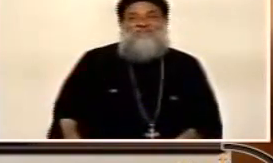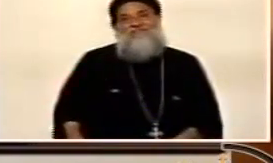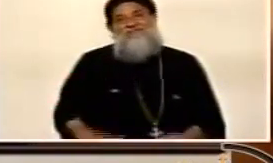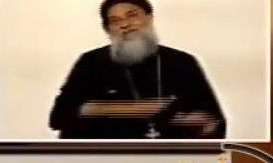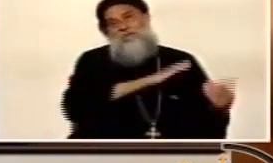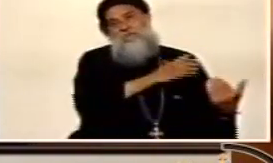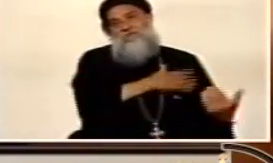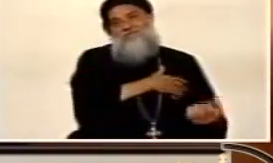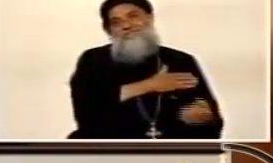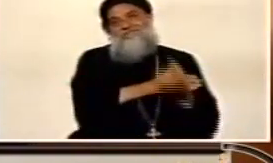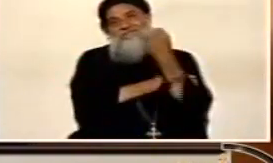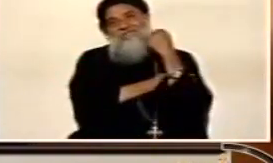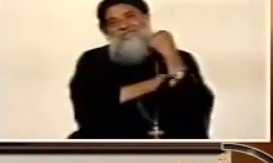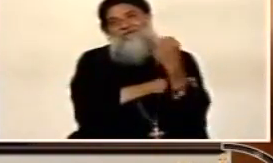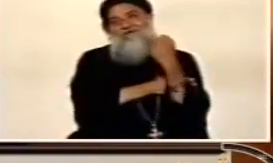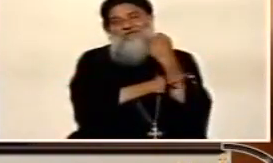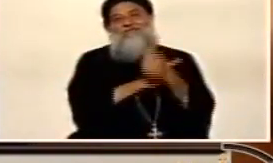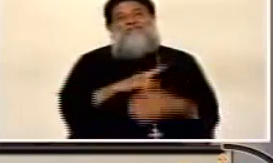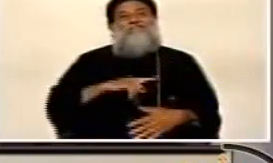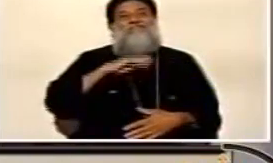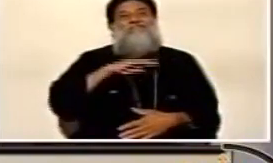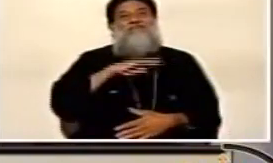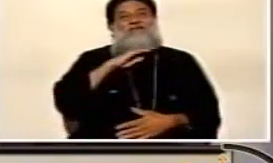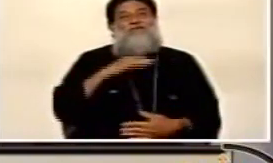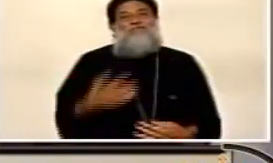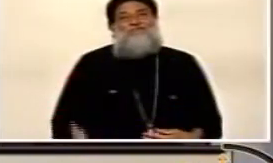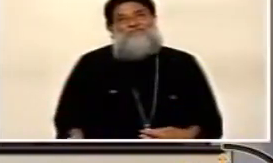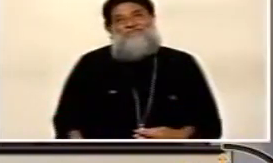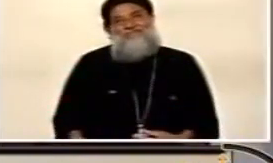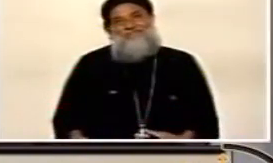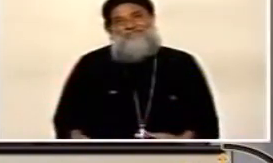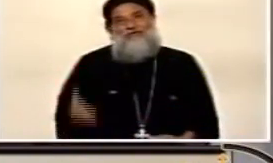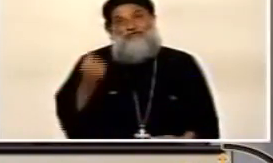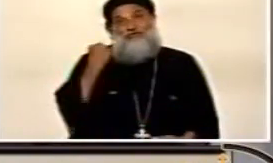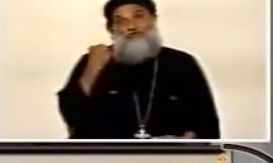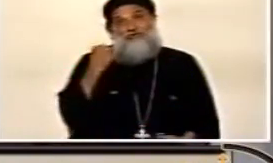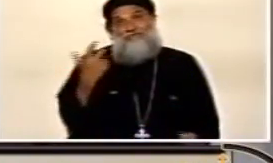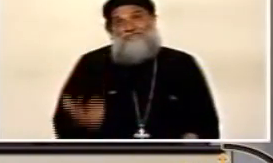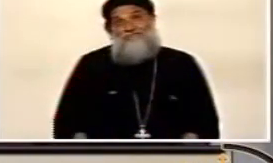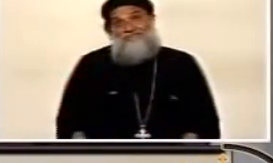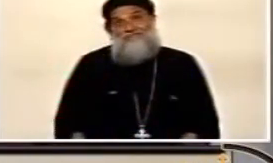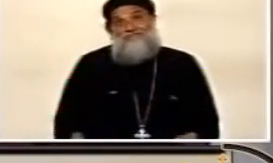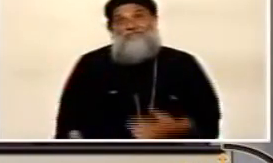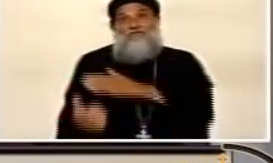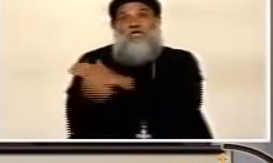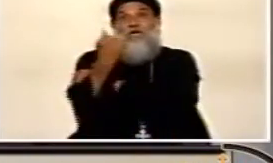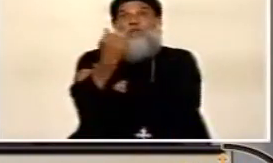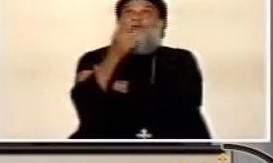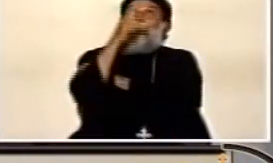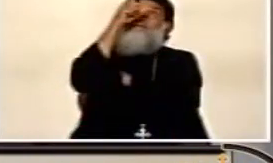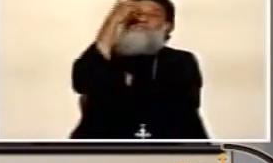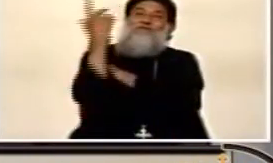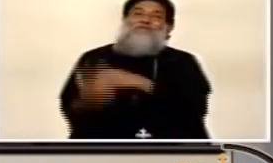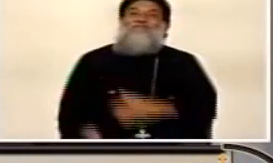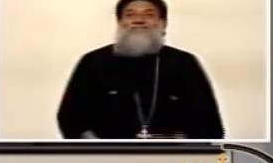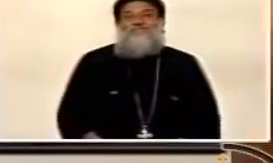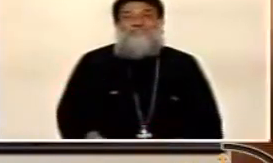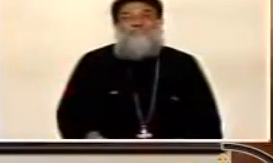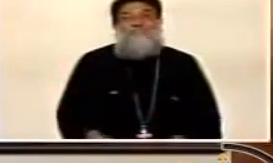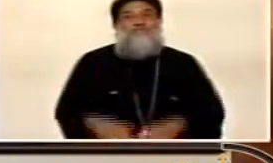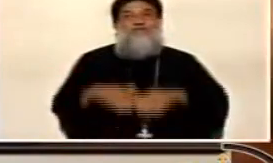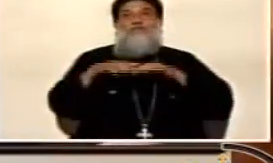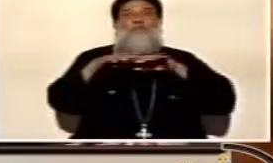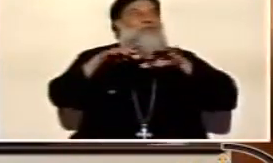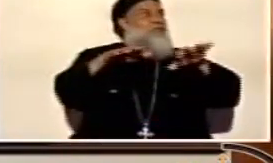نحتاجش لحماية بشرية يعني. ده بيبرز قوة الكرازة طبعا السيد. من غير قوتهم دي، قوة ربنا طبعا. وكرزوا